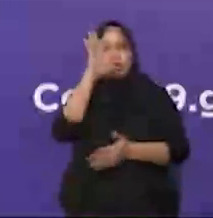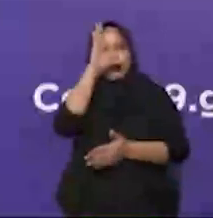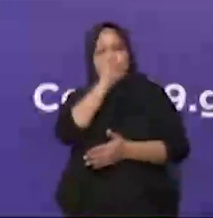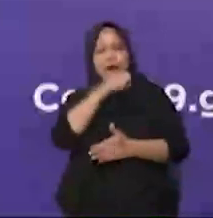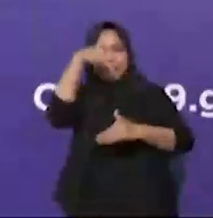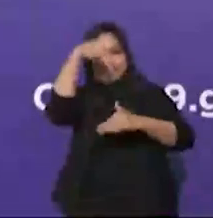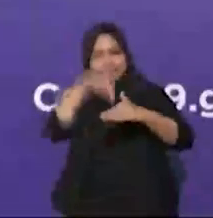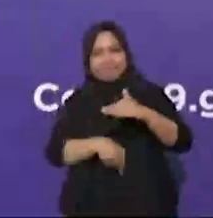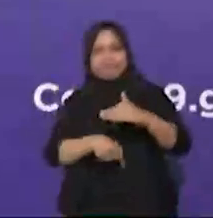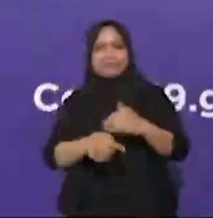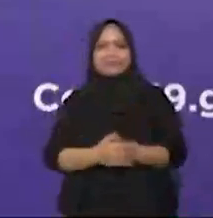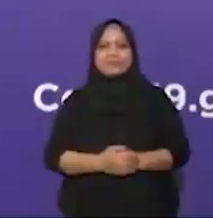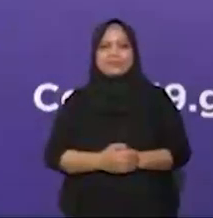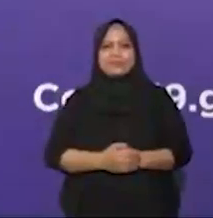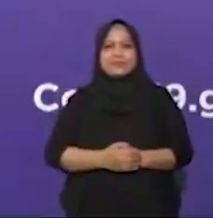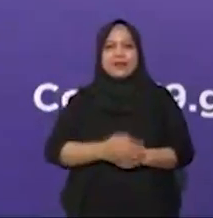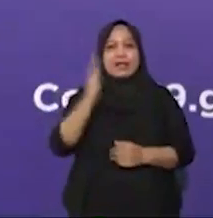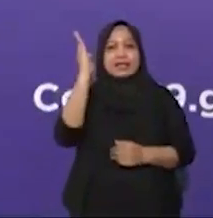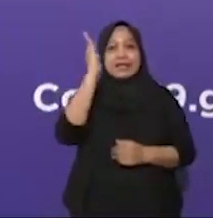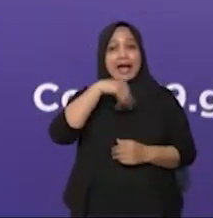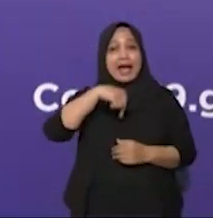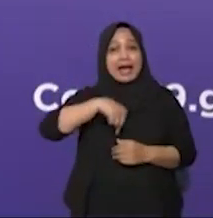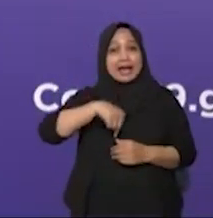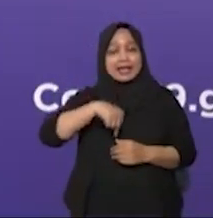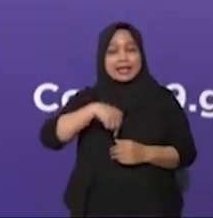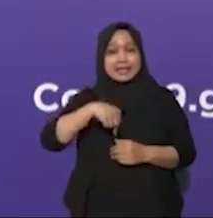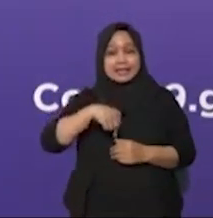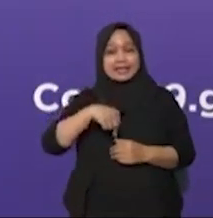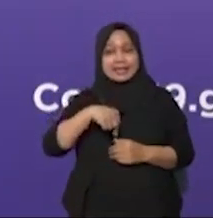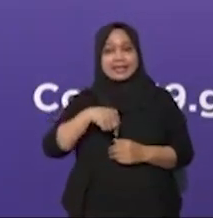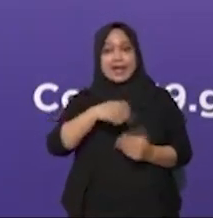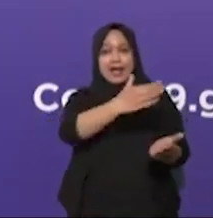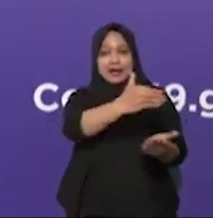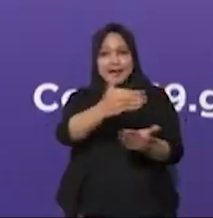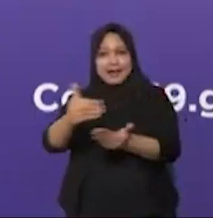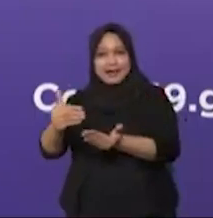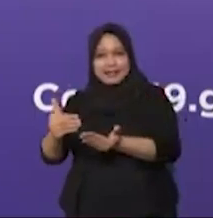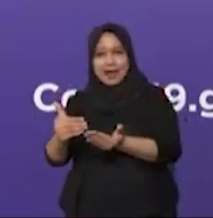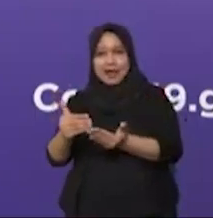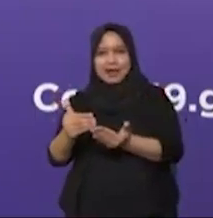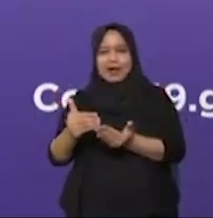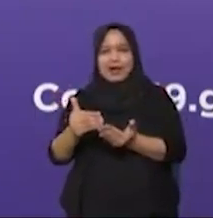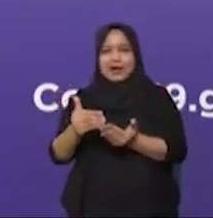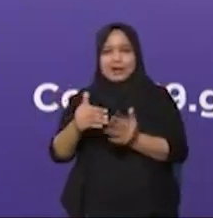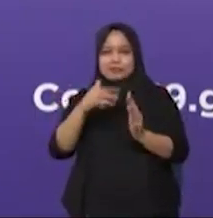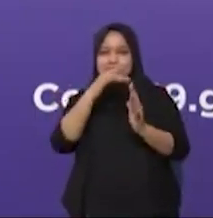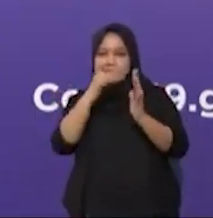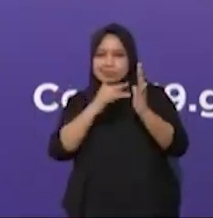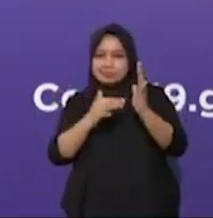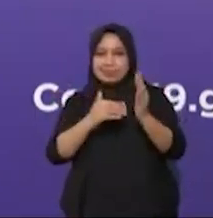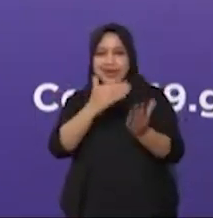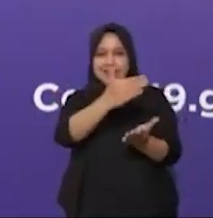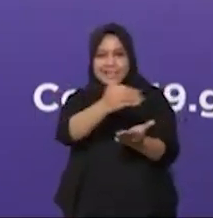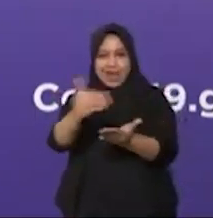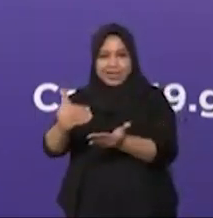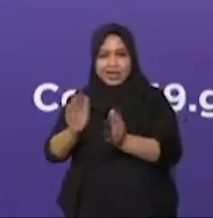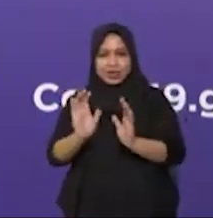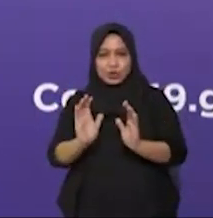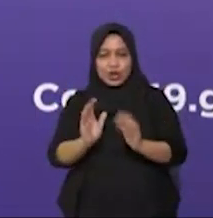Hai saudara-saudara pada hari ini kita telah melakukan menghimpun data dan melakukan kajian terhadap data